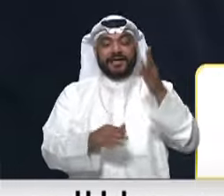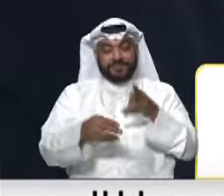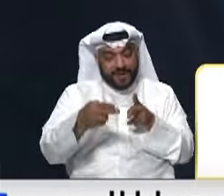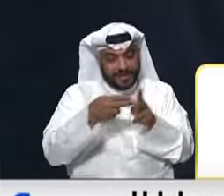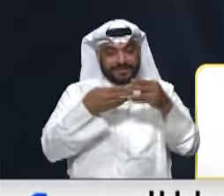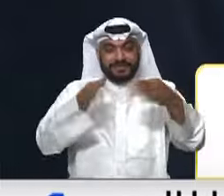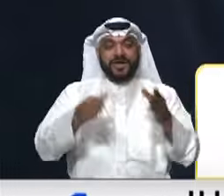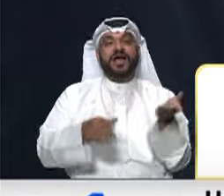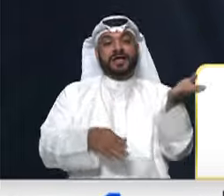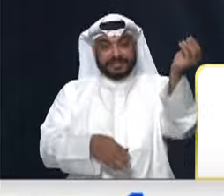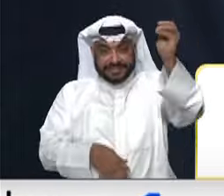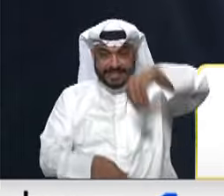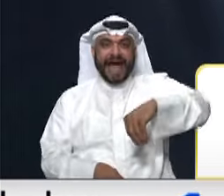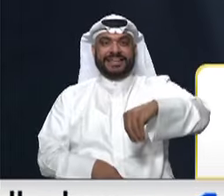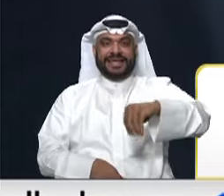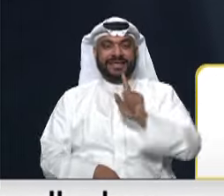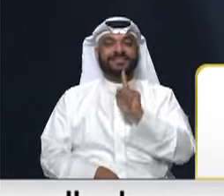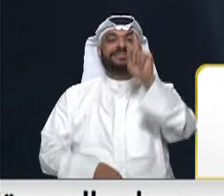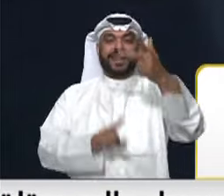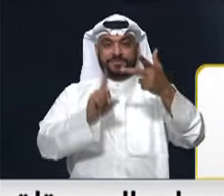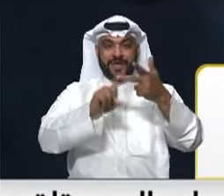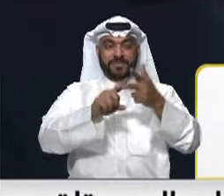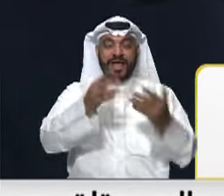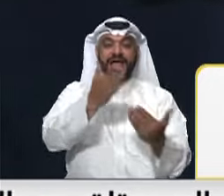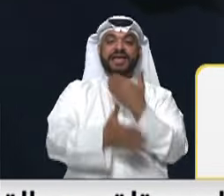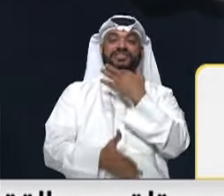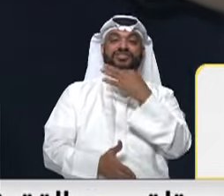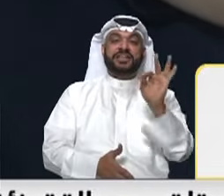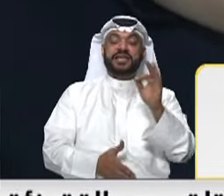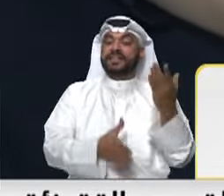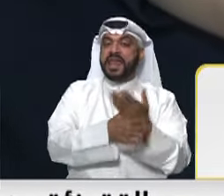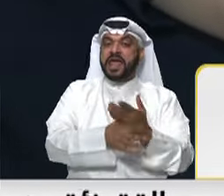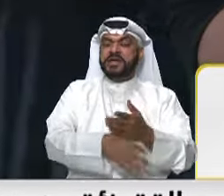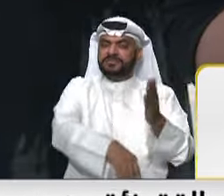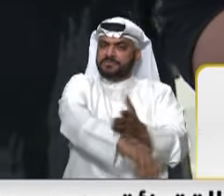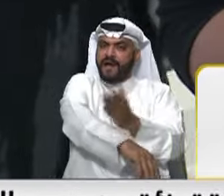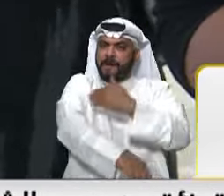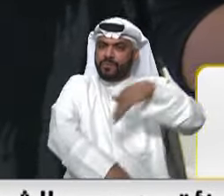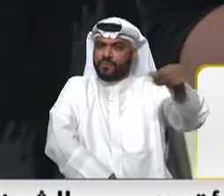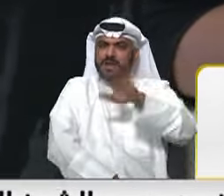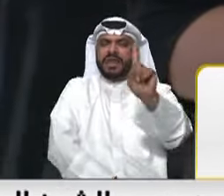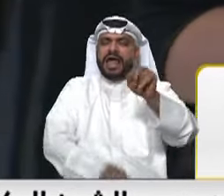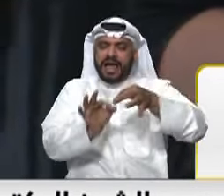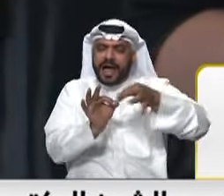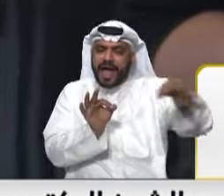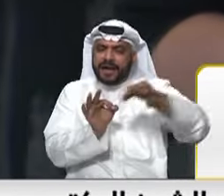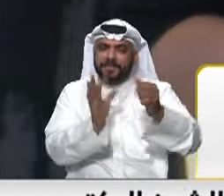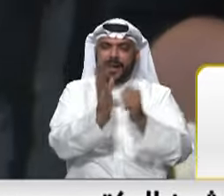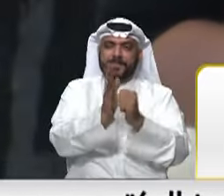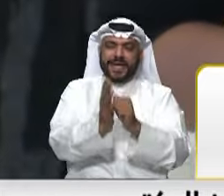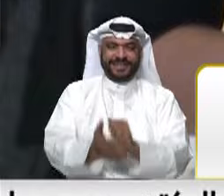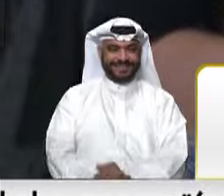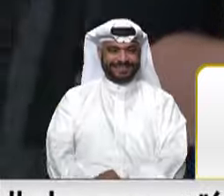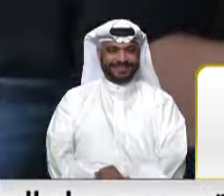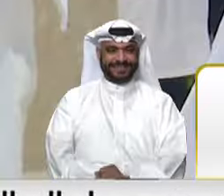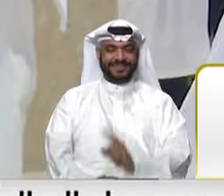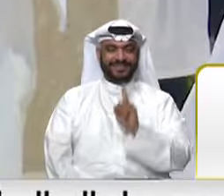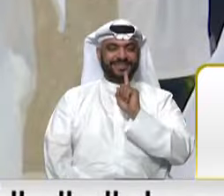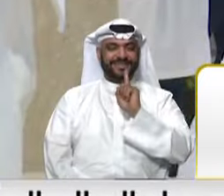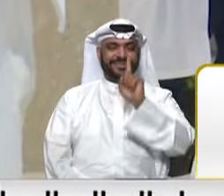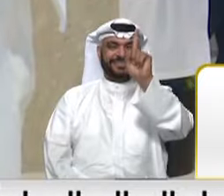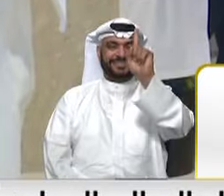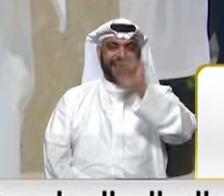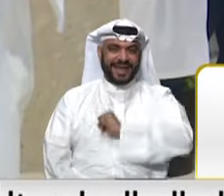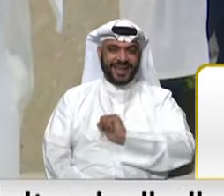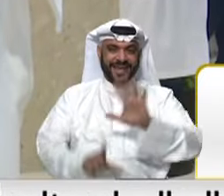لتحقيق التغطية الصحية الشاملة وضمان وصولها إلى كل فرد. وإن شاء الله الأسبوع القادم